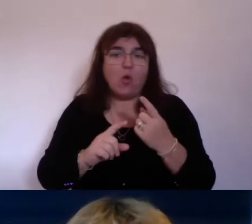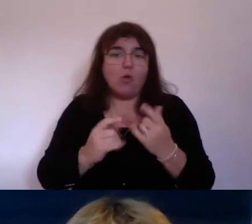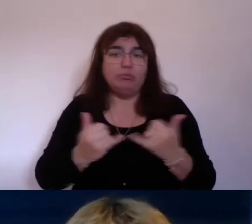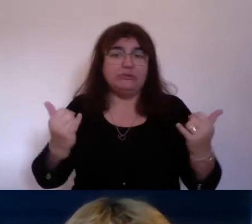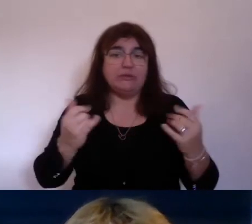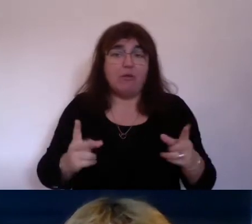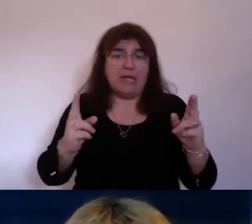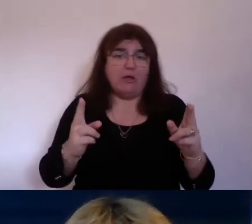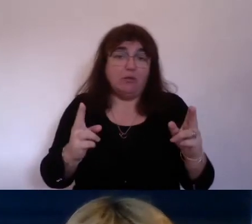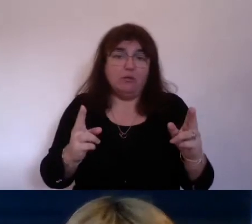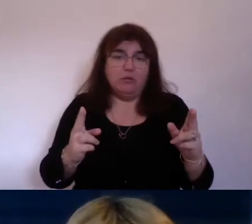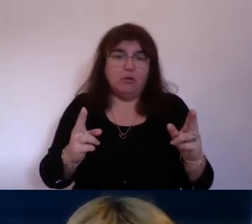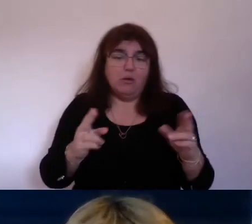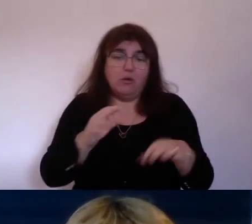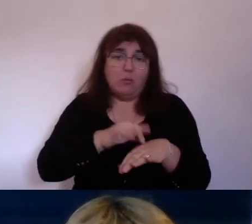7, avec